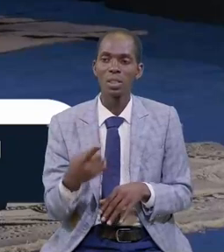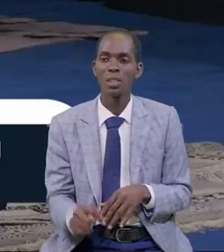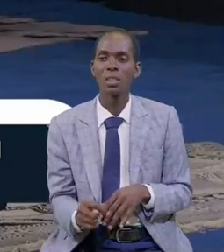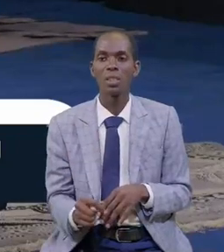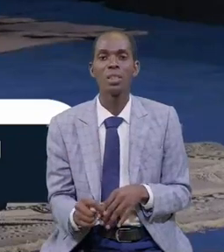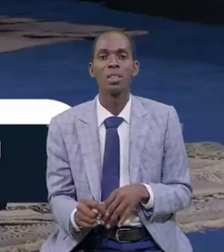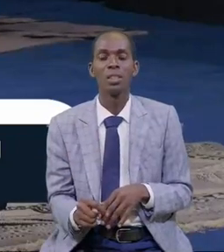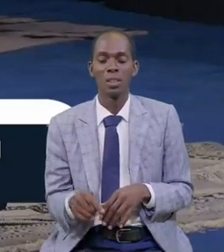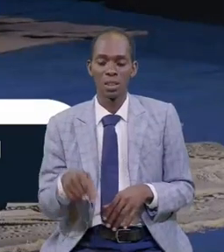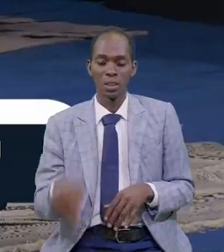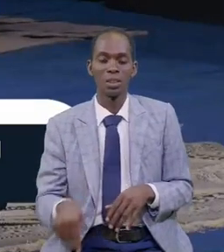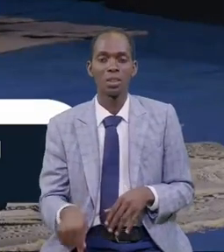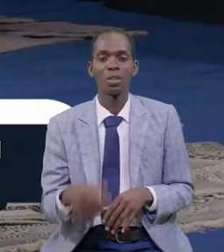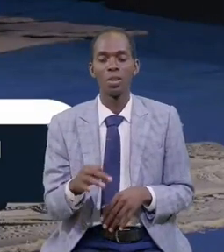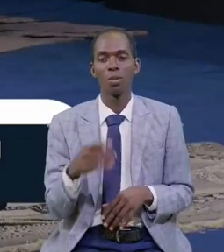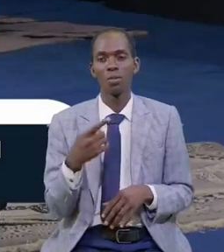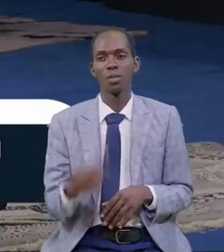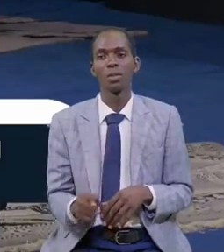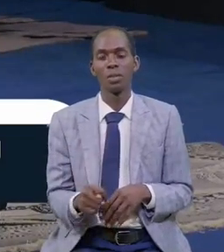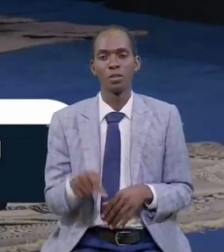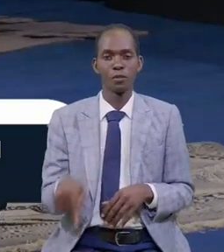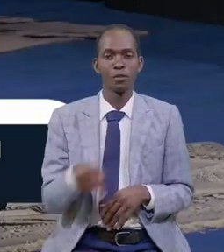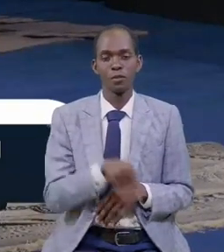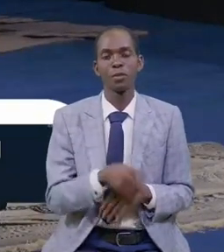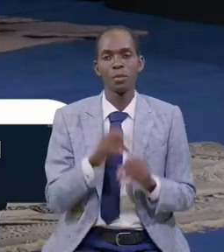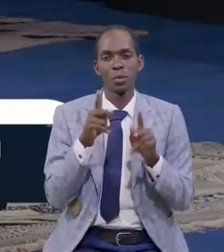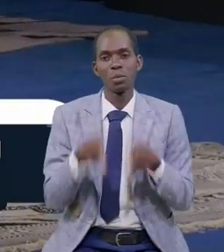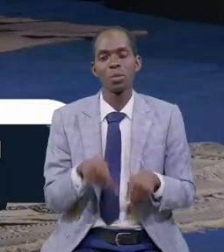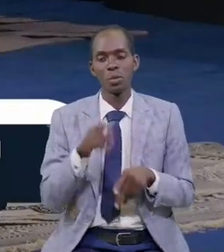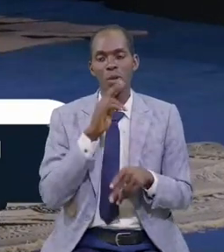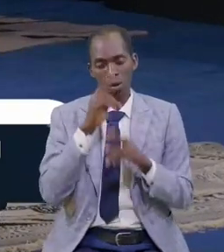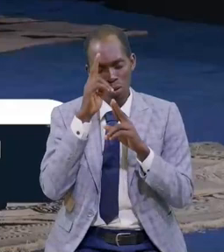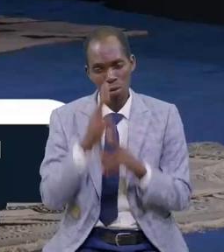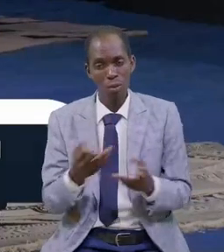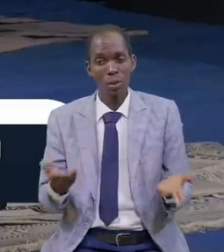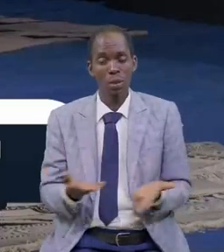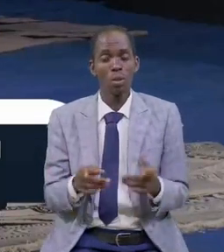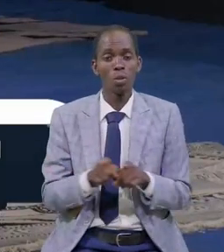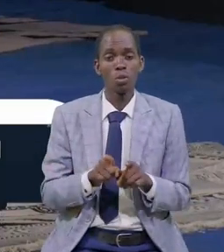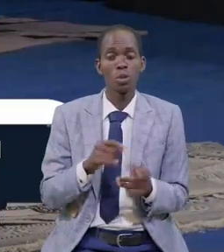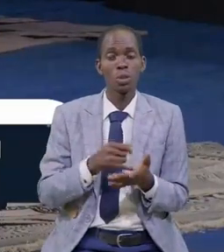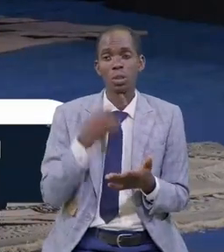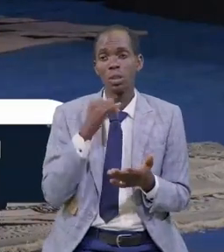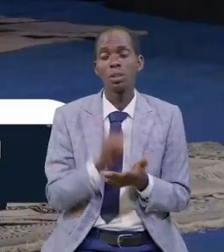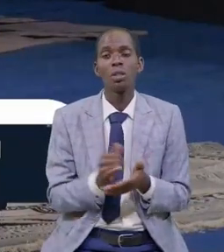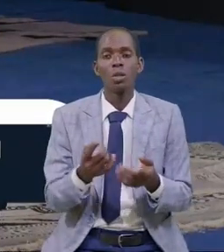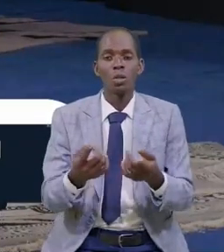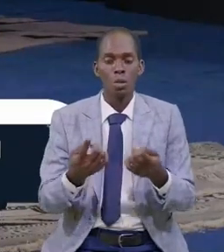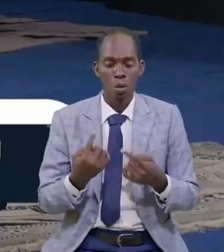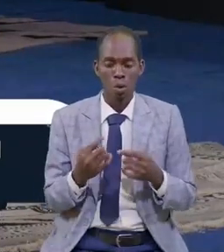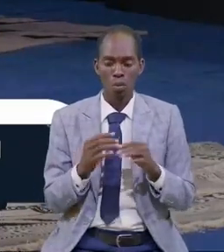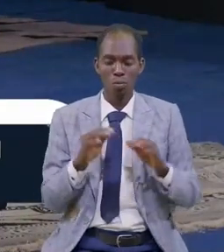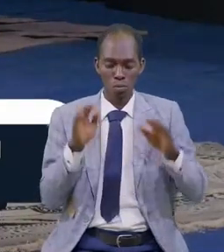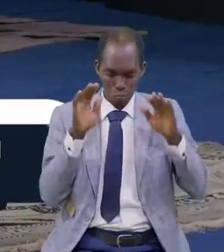prosterne et baise ses pieds c'est ce qu' dit ici que faut baiser le fils humiliez-vous venez comme